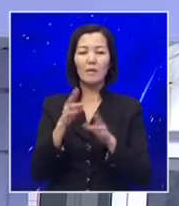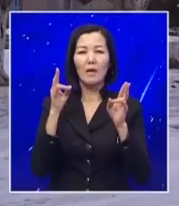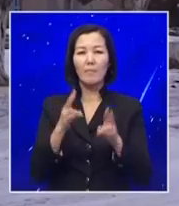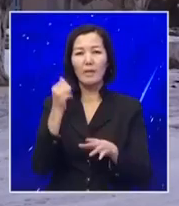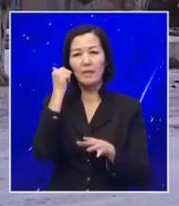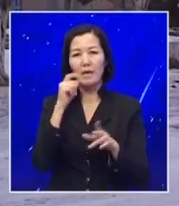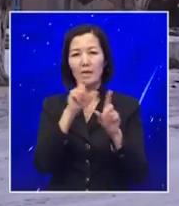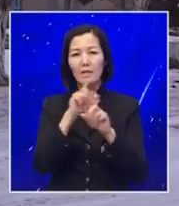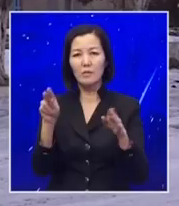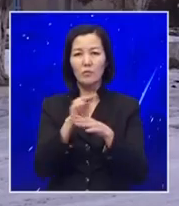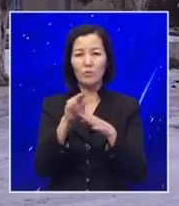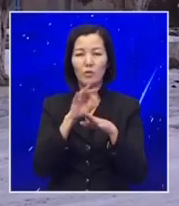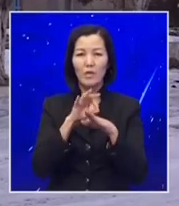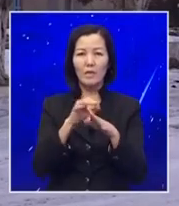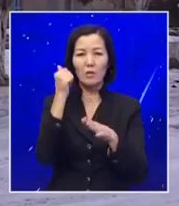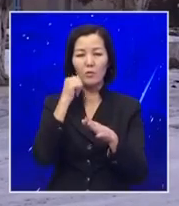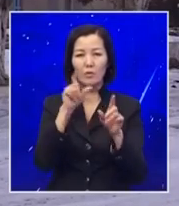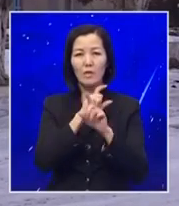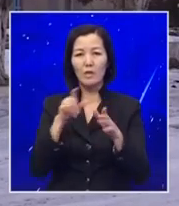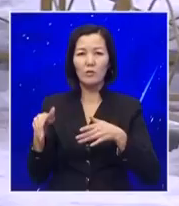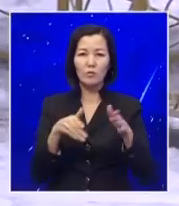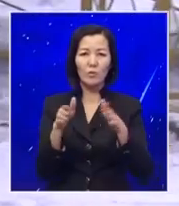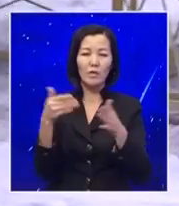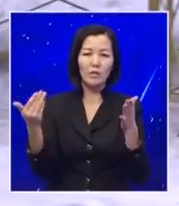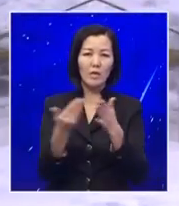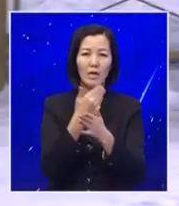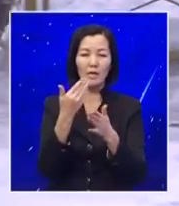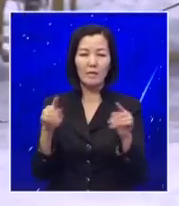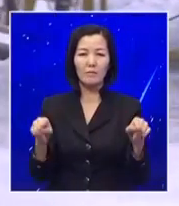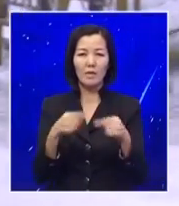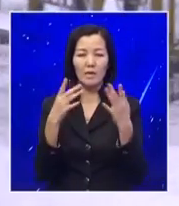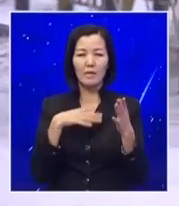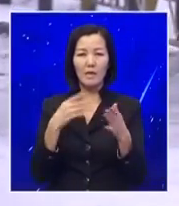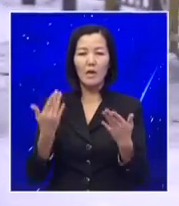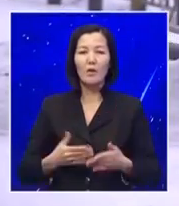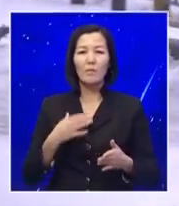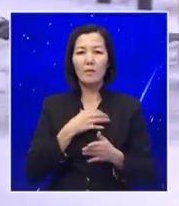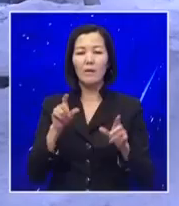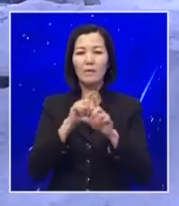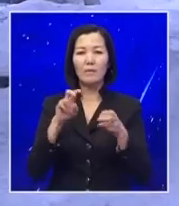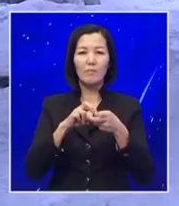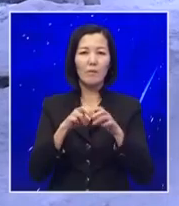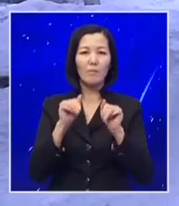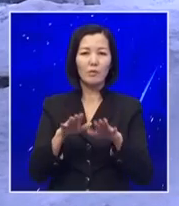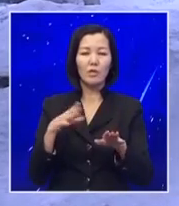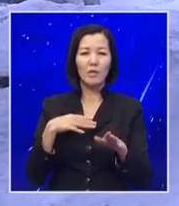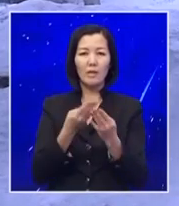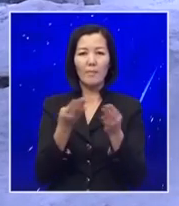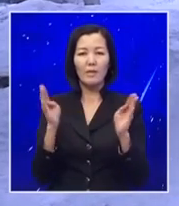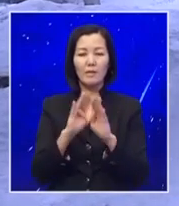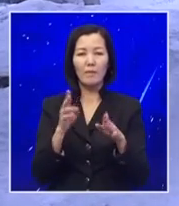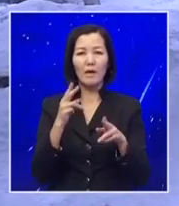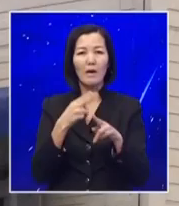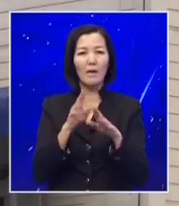жағдайдағы ғимараттар жөнделді. Тозығы жеткен жолдар жаңарды, жаңғырды. Әлеуметтік маңызы бар мәселелер шешілді. Пандемияға